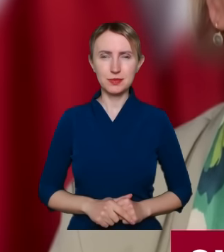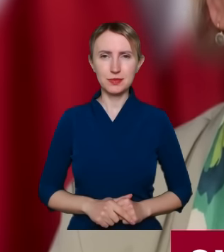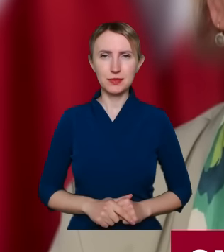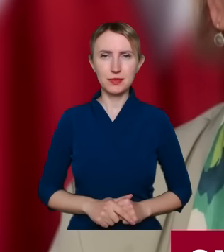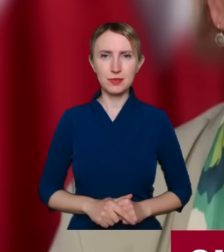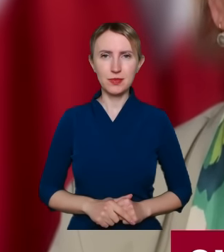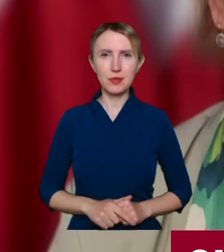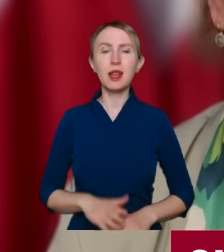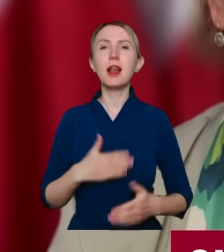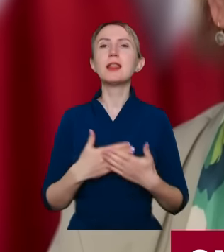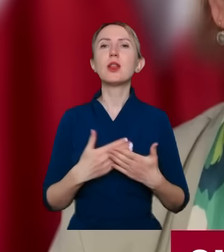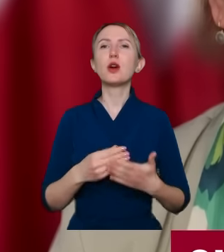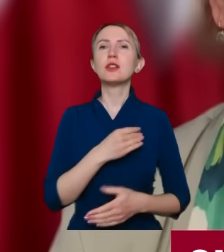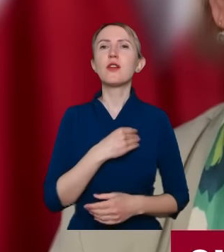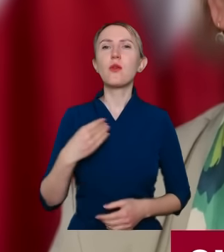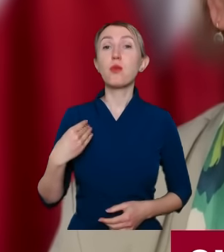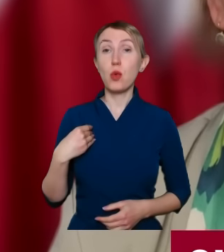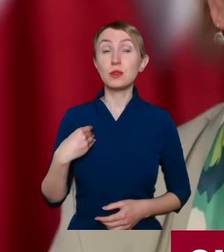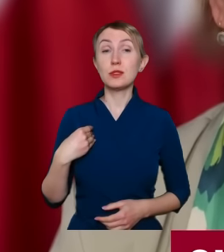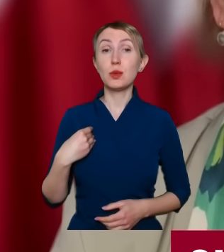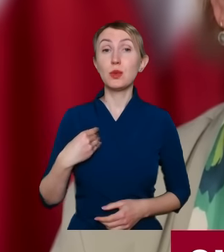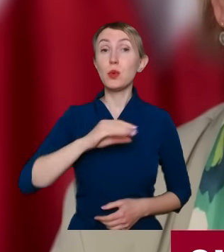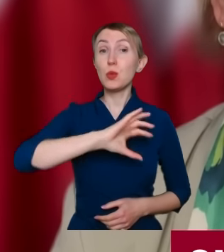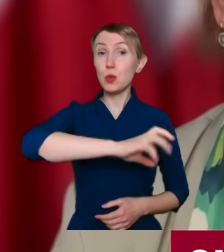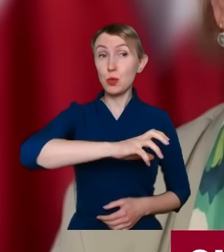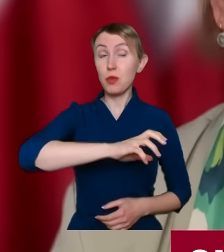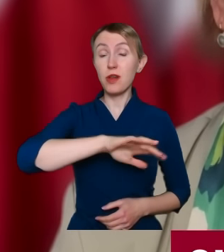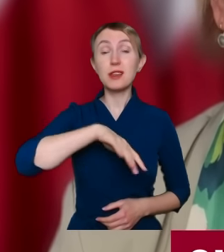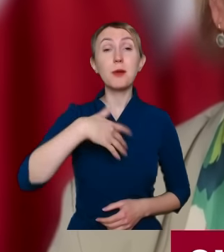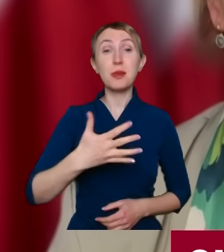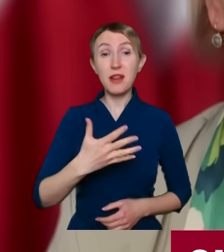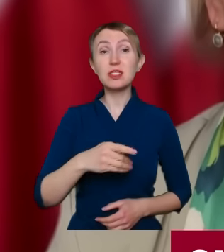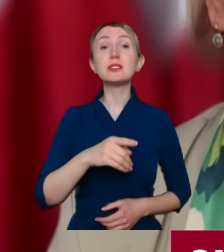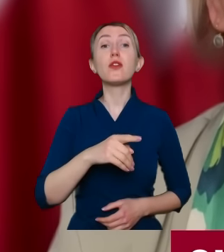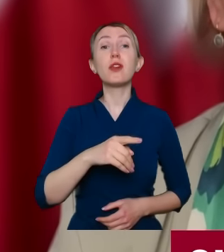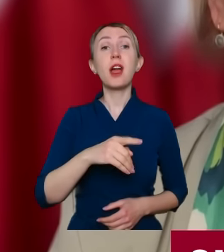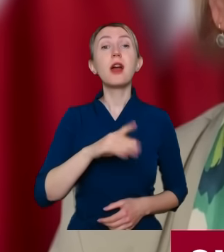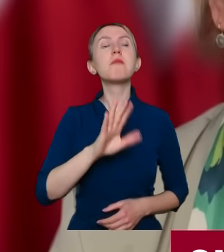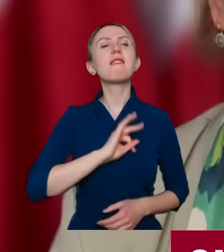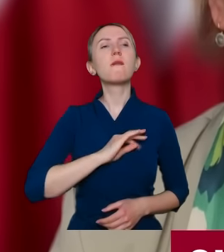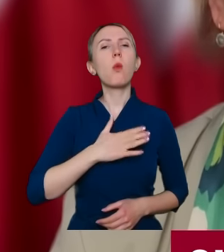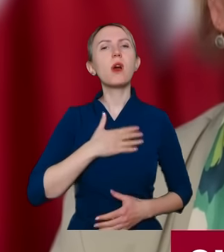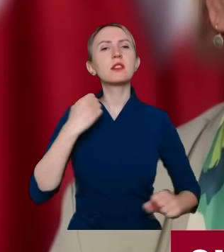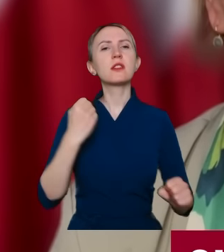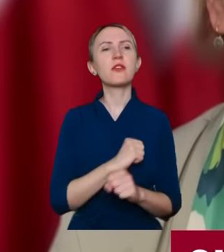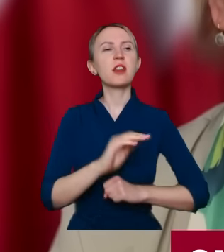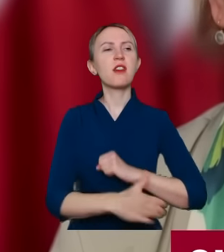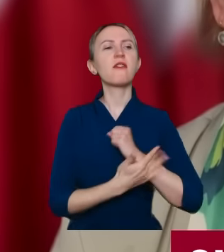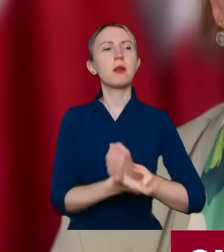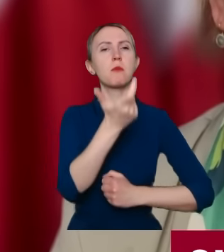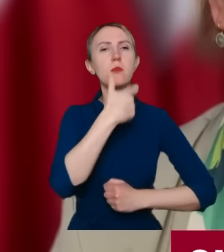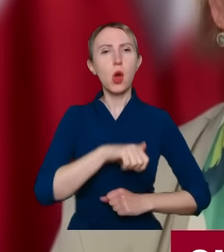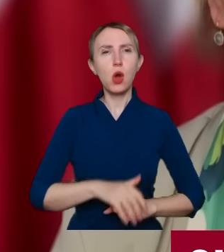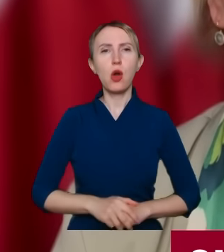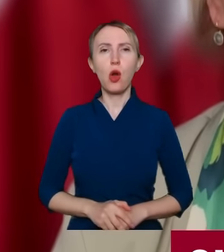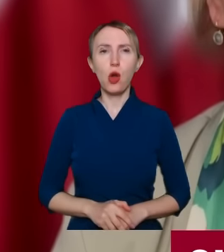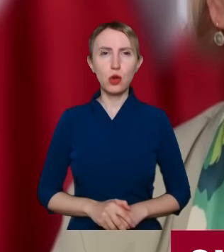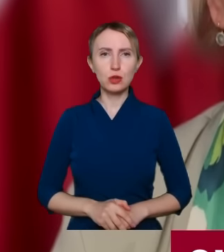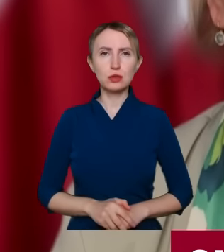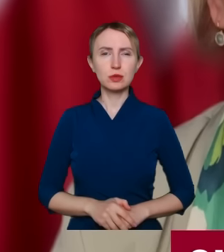że w Polsce ugrupowania prawicowe i prawica ma swój twardy elektorat ogromny elektorat my